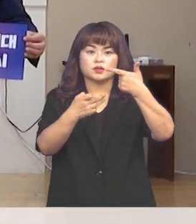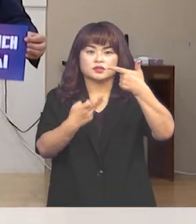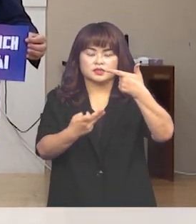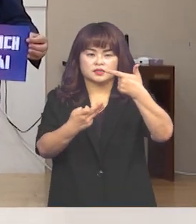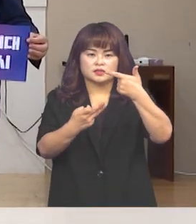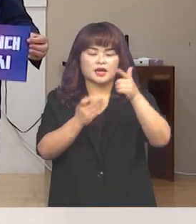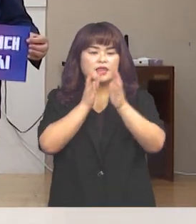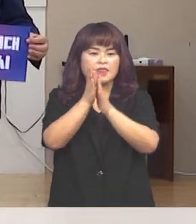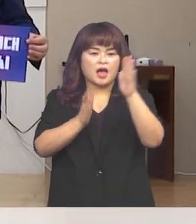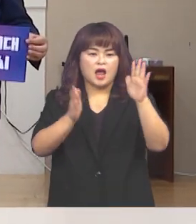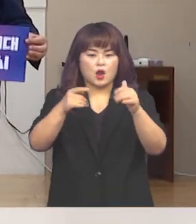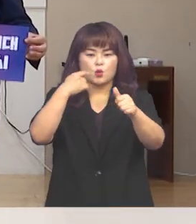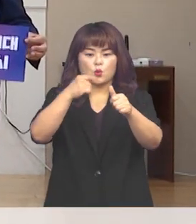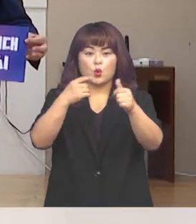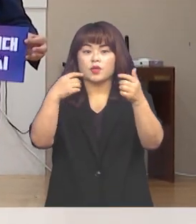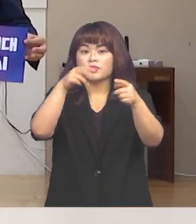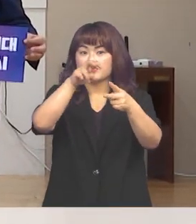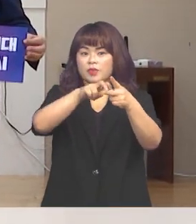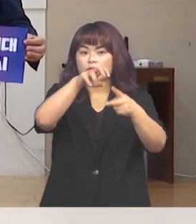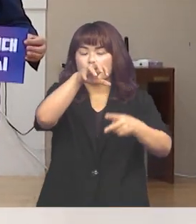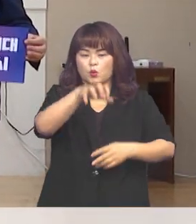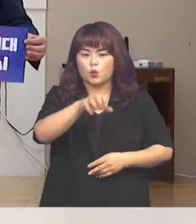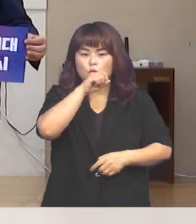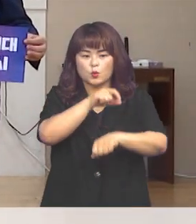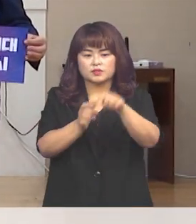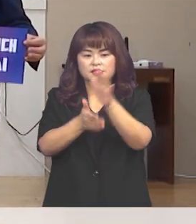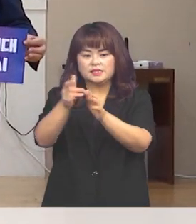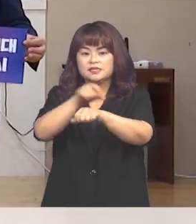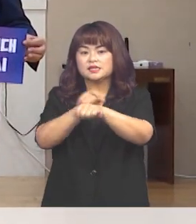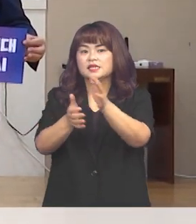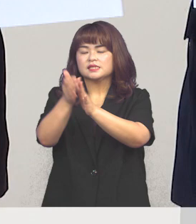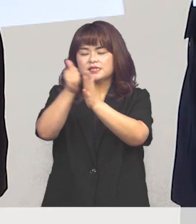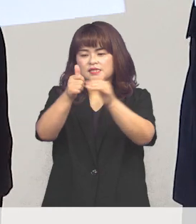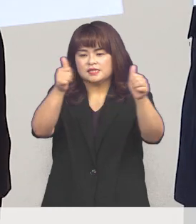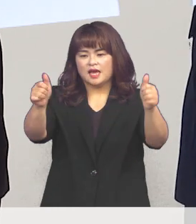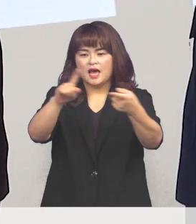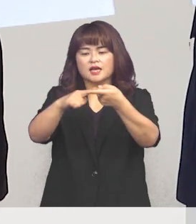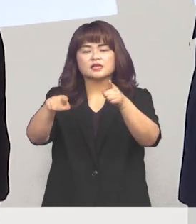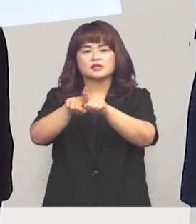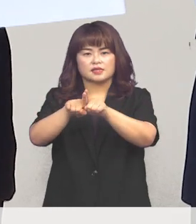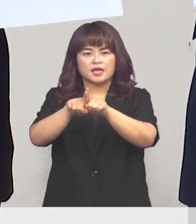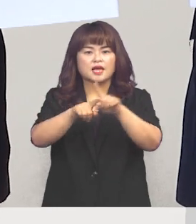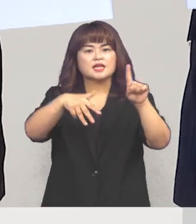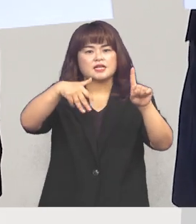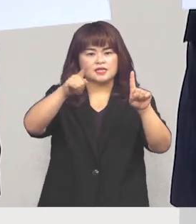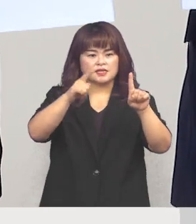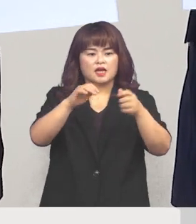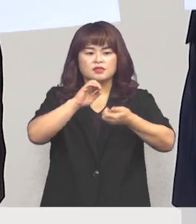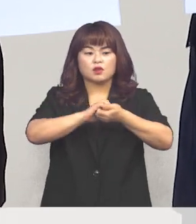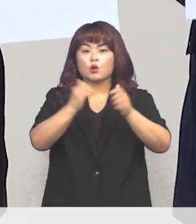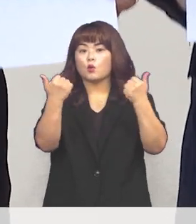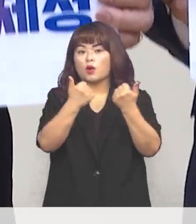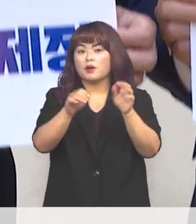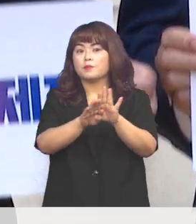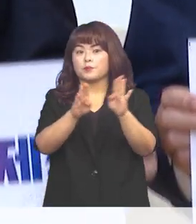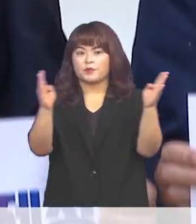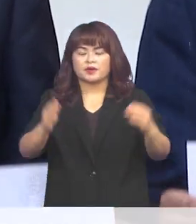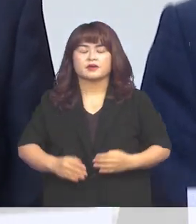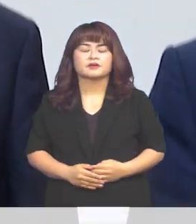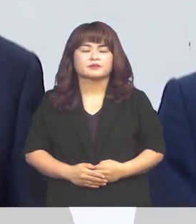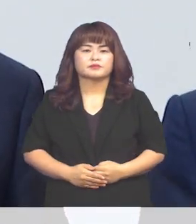13일 용인산림교육센터에서 대한민국 특례시 시장협의회 2024년 제1차 정기회의가